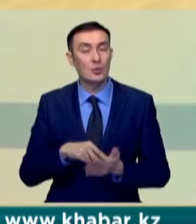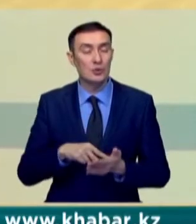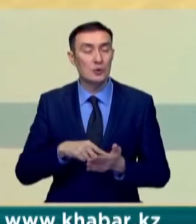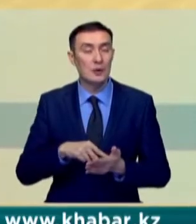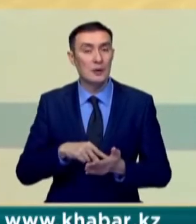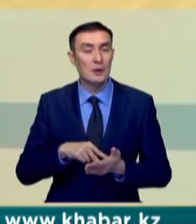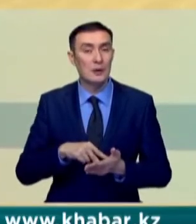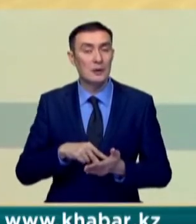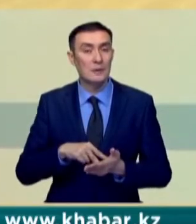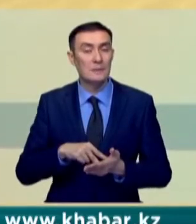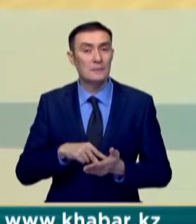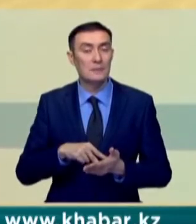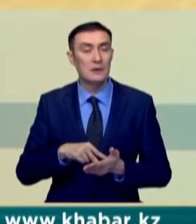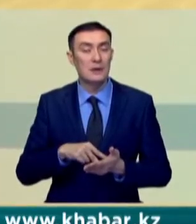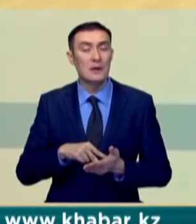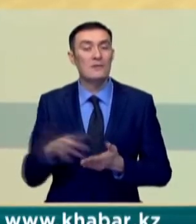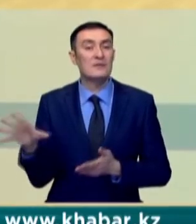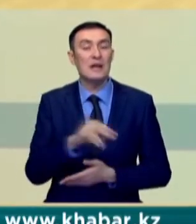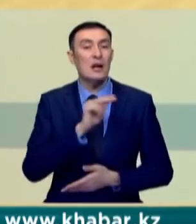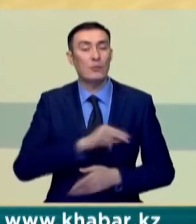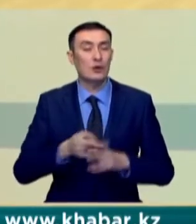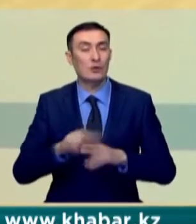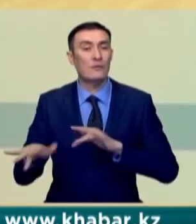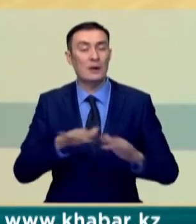что вот, вся работа, которая